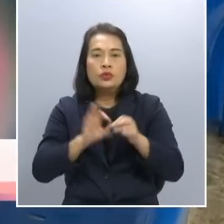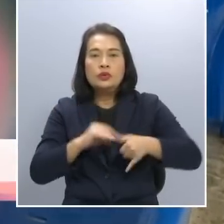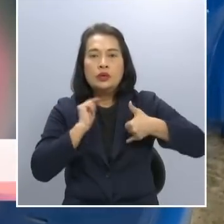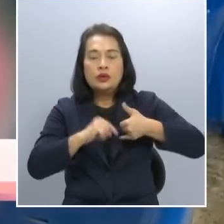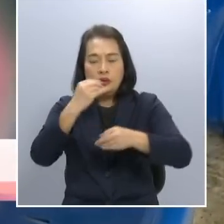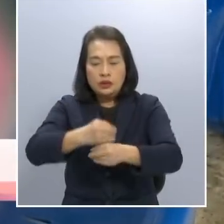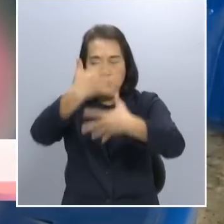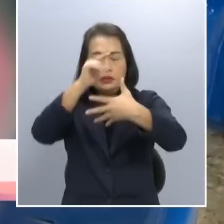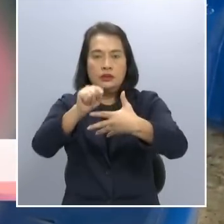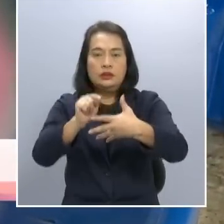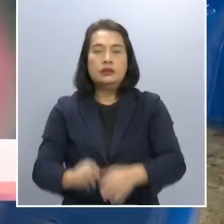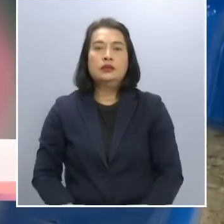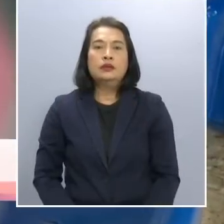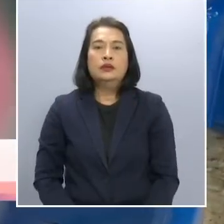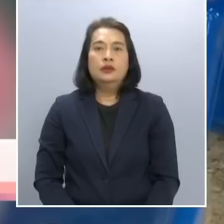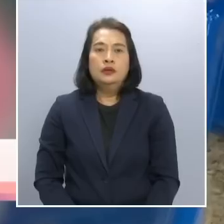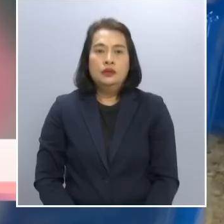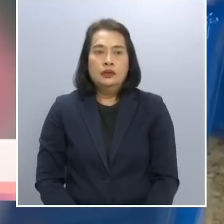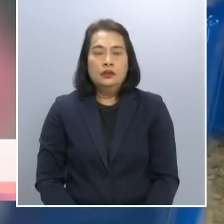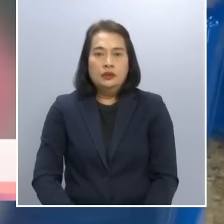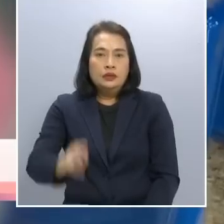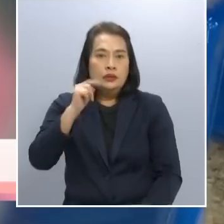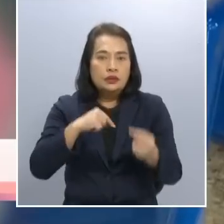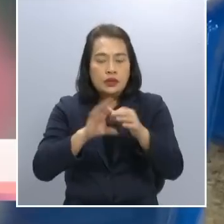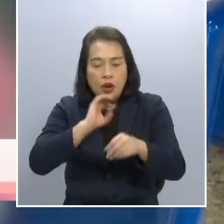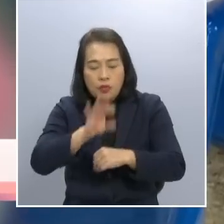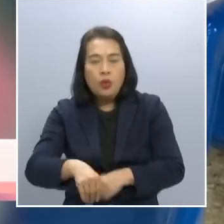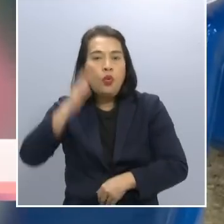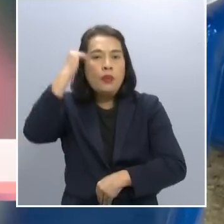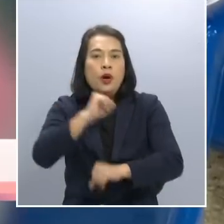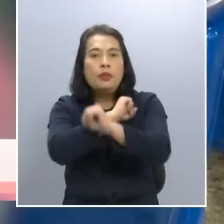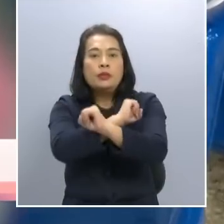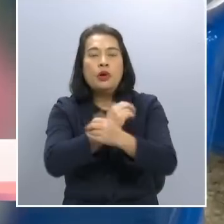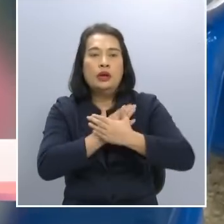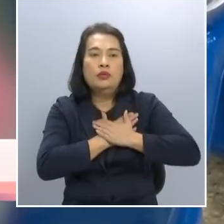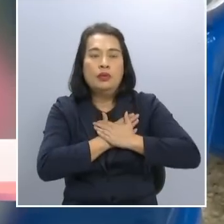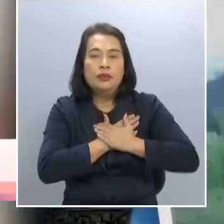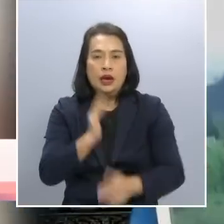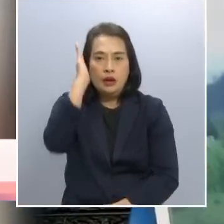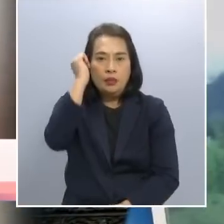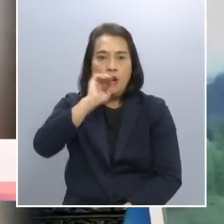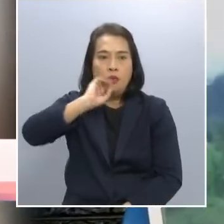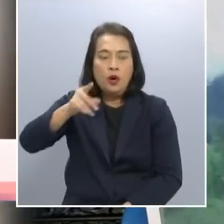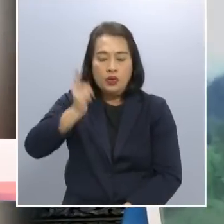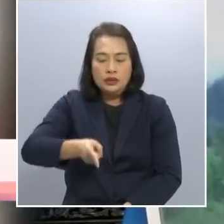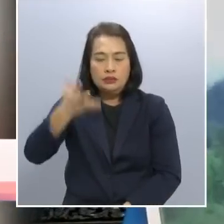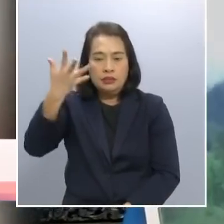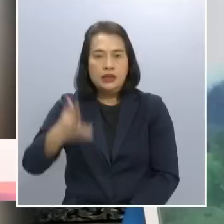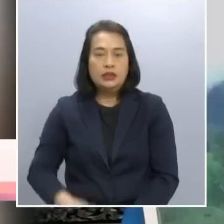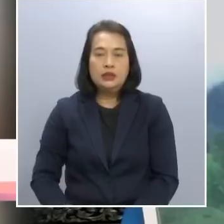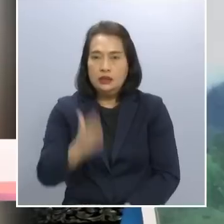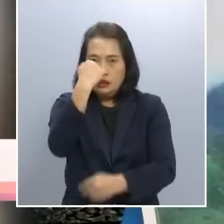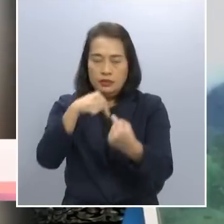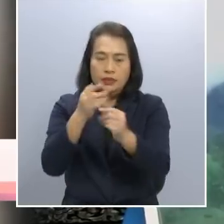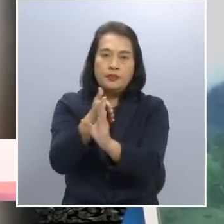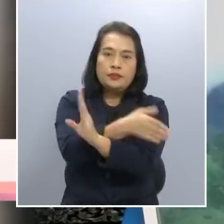สต์เอาไว้ว่าสื่อความหมายในทำนองว่าพ่อไปกีดกันความรักพ่อบอกว่าไม่ใช่ความจริงก่อนหน้านี้ก็ให้ลูกส